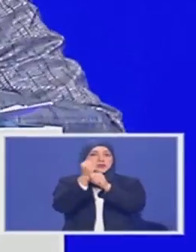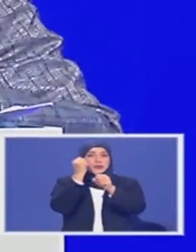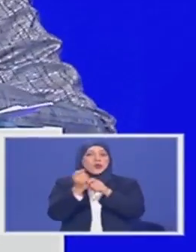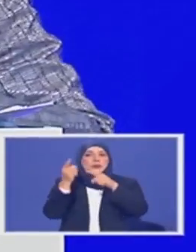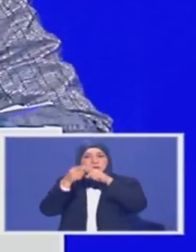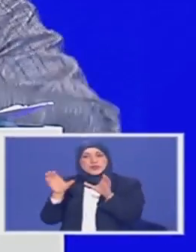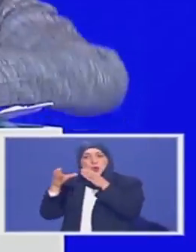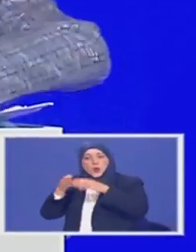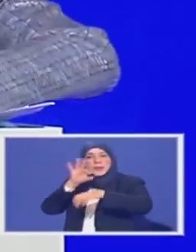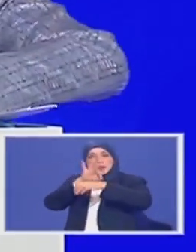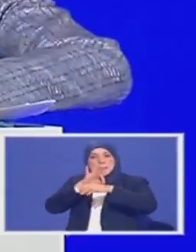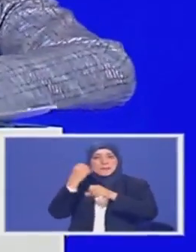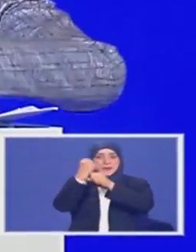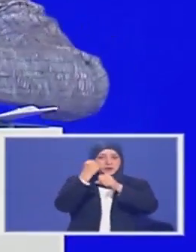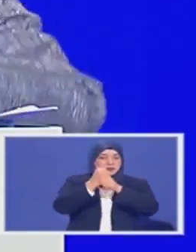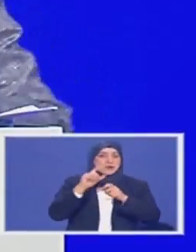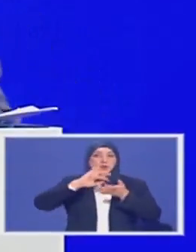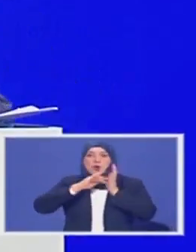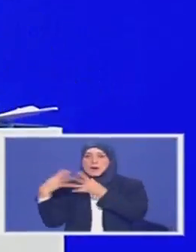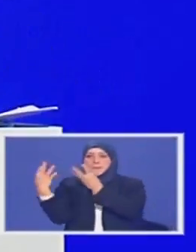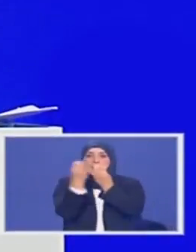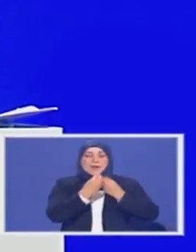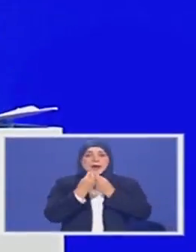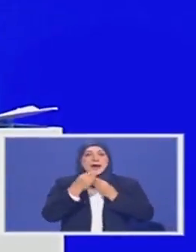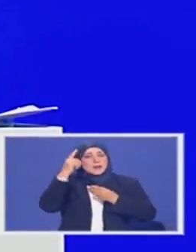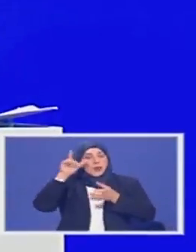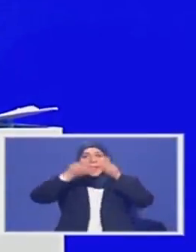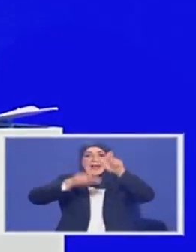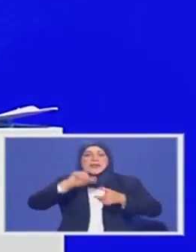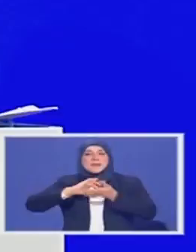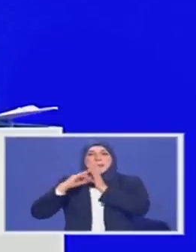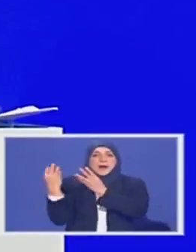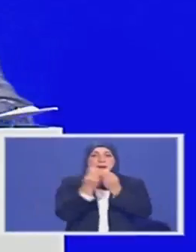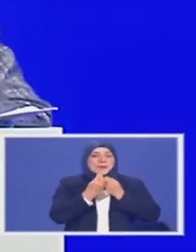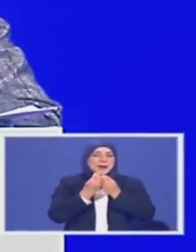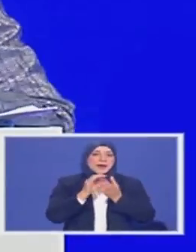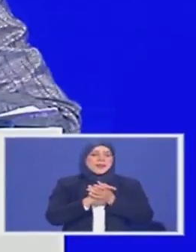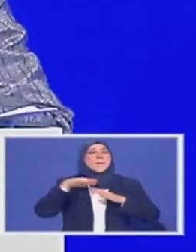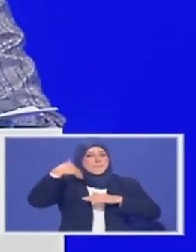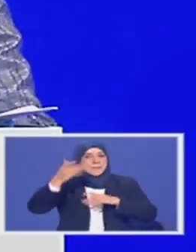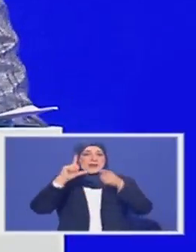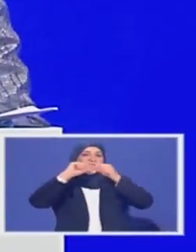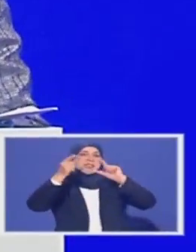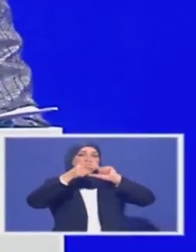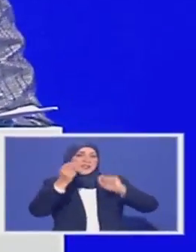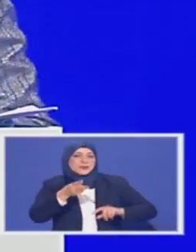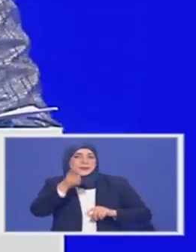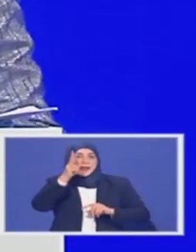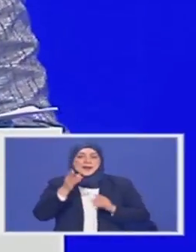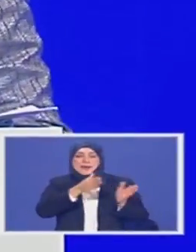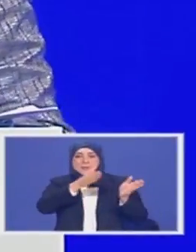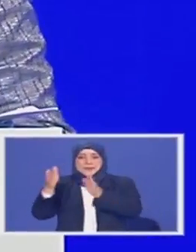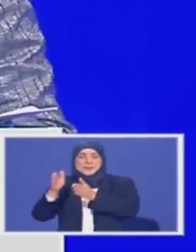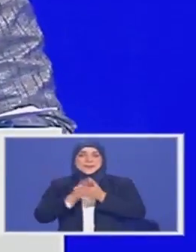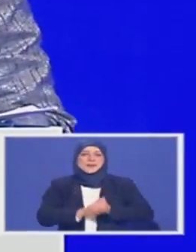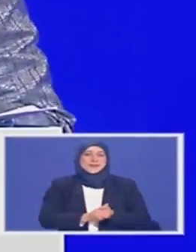الطب الشغل وتفقدية الشغل والمتداخلين، باش نجيو من بعد على معناها ركائز المراقبة.